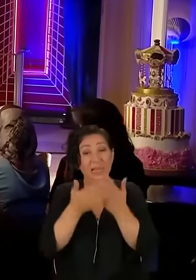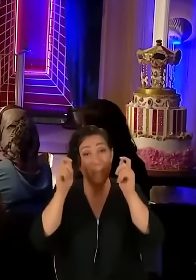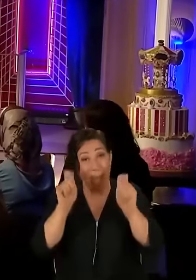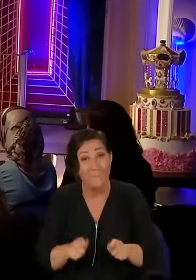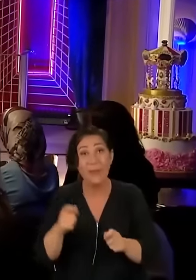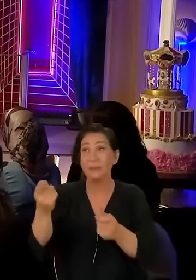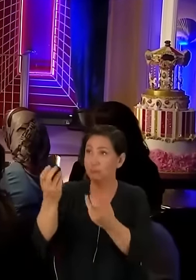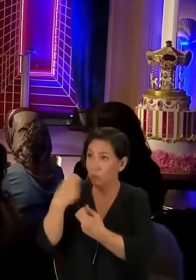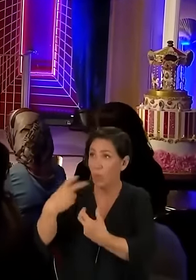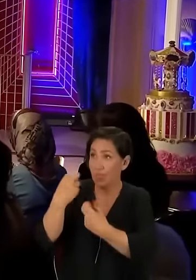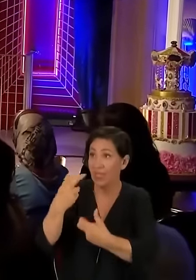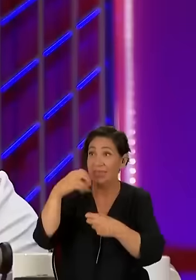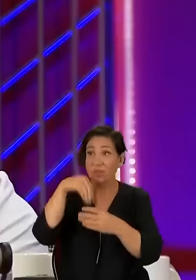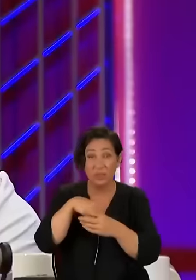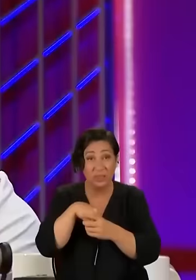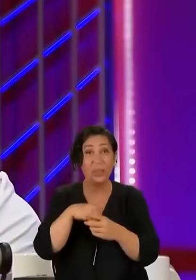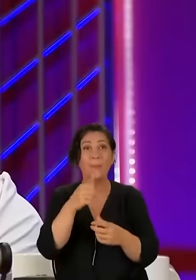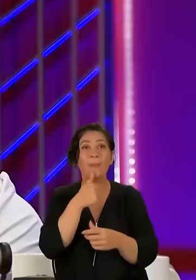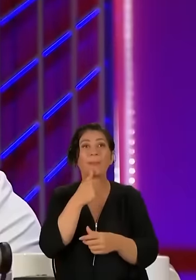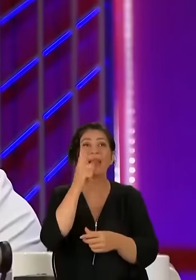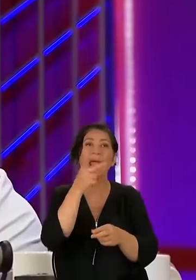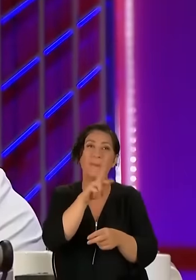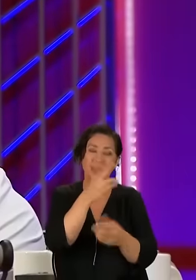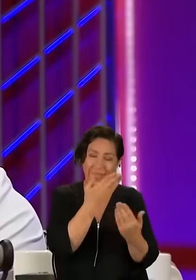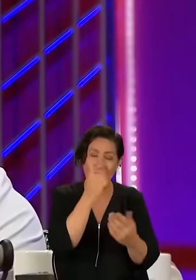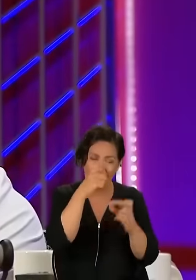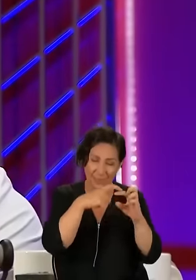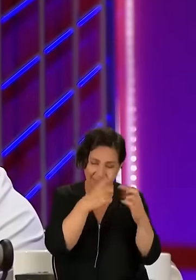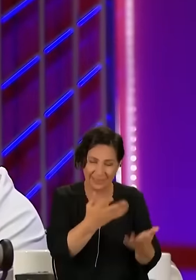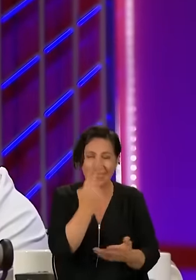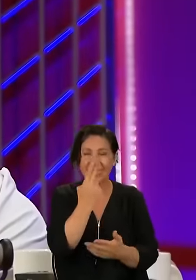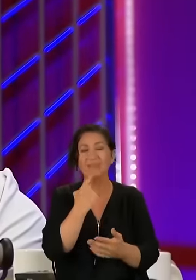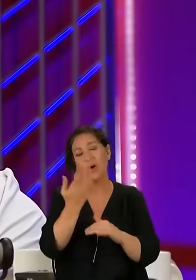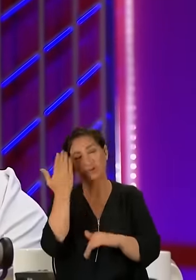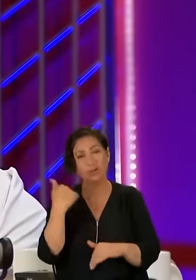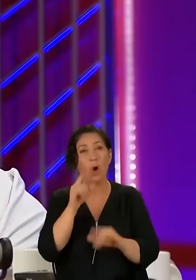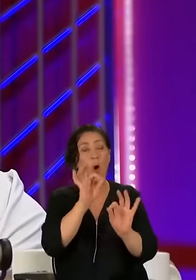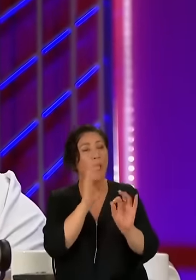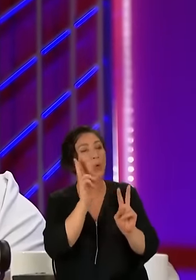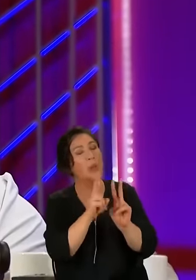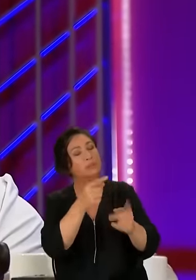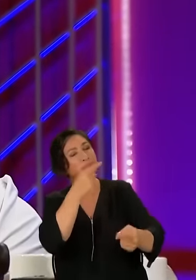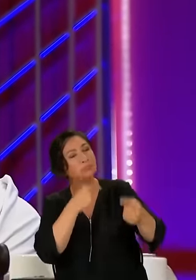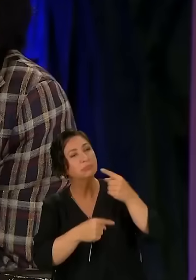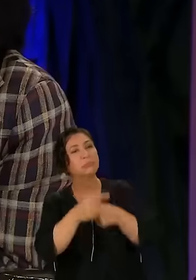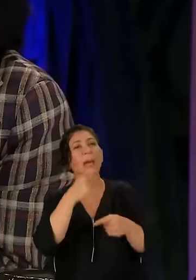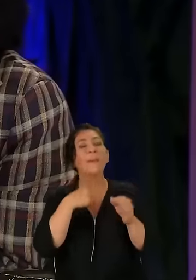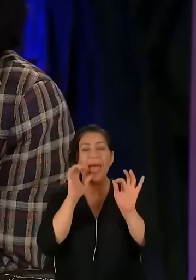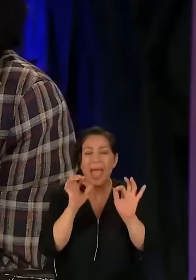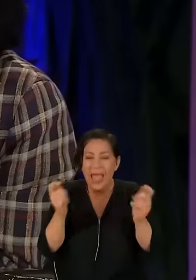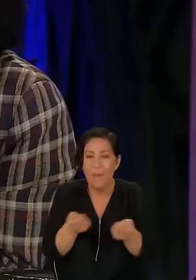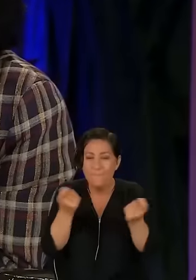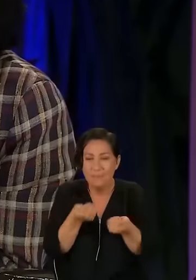bize aşıladığı için babam rahmetli oldu. 7 yıl oldu aramızdan ayrılalı. Öyle gördüm aileden ve öyle yapmaya